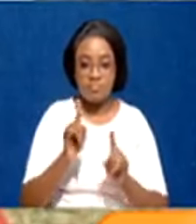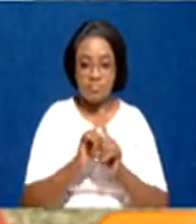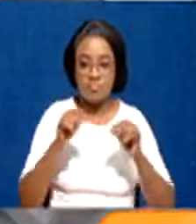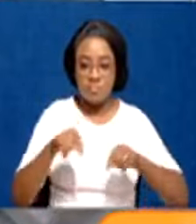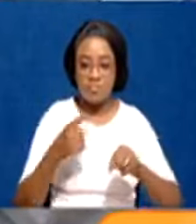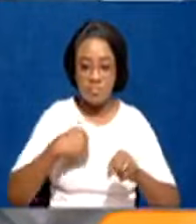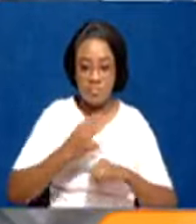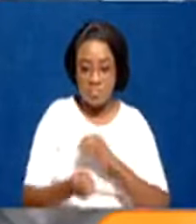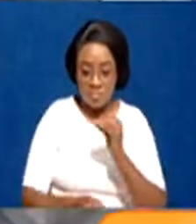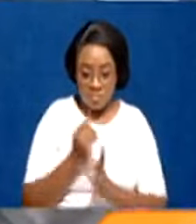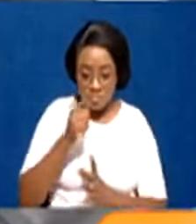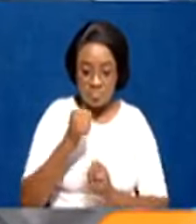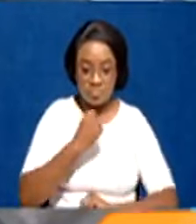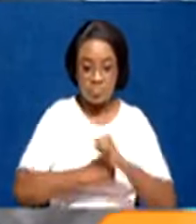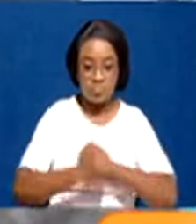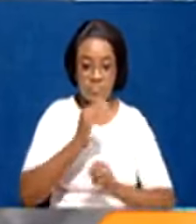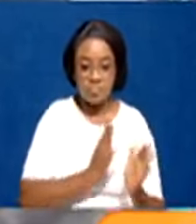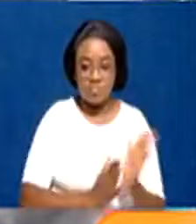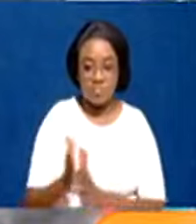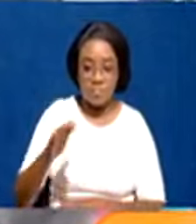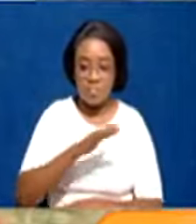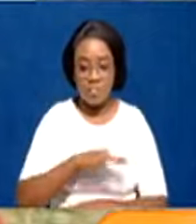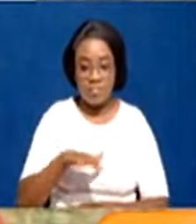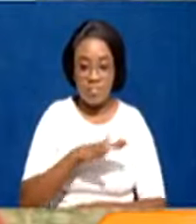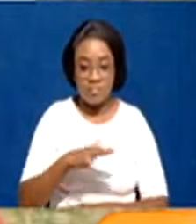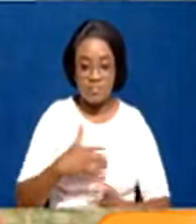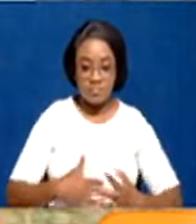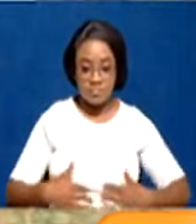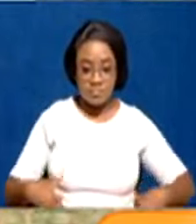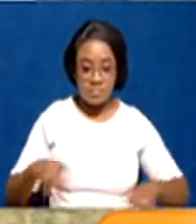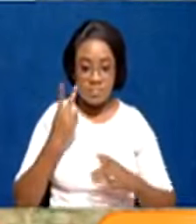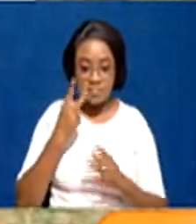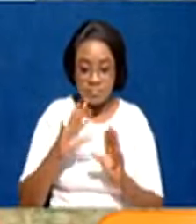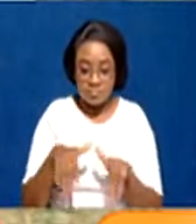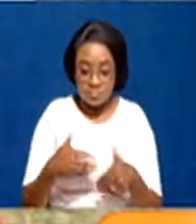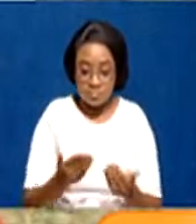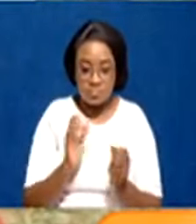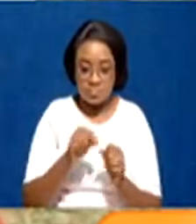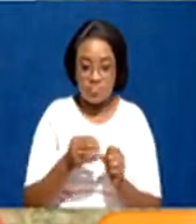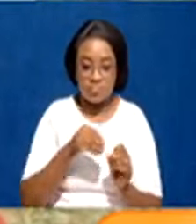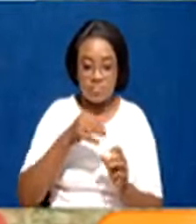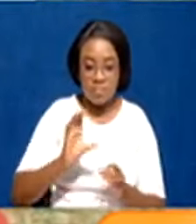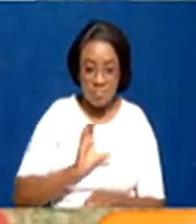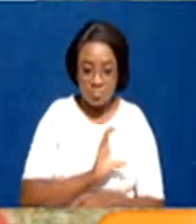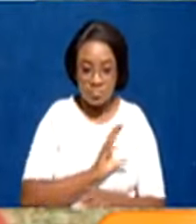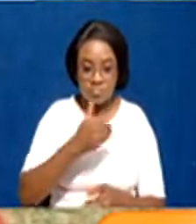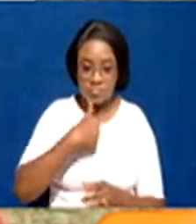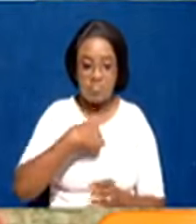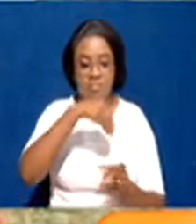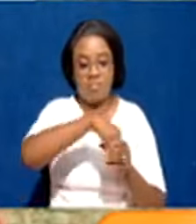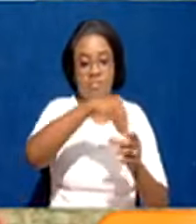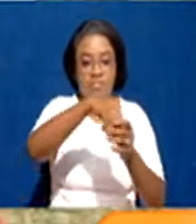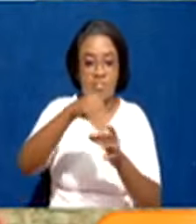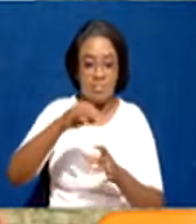launch action plan ya Marsabit tuweze kuona kwamba tumeka committees kwa zile villages ziko kwa border.